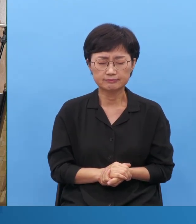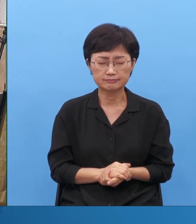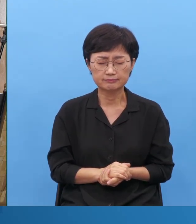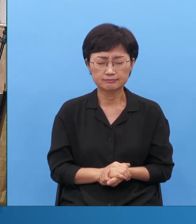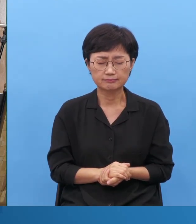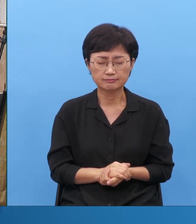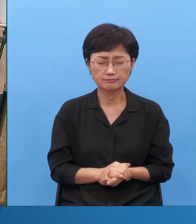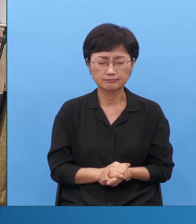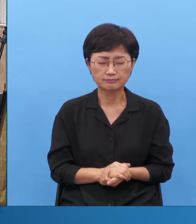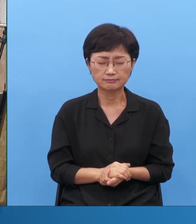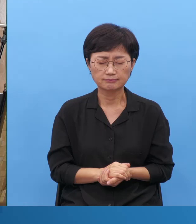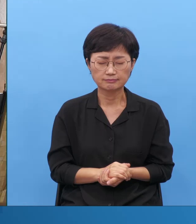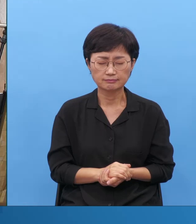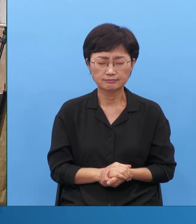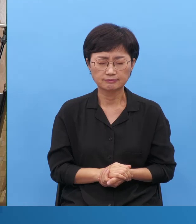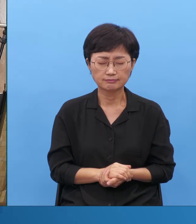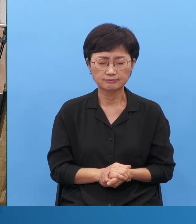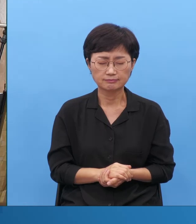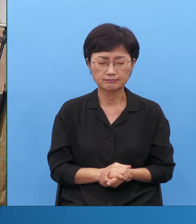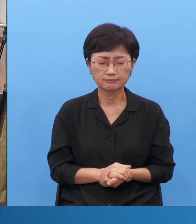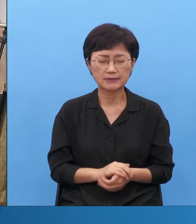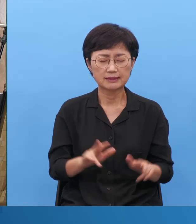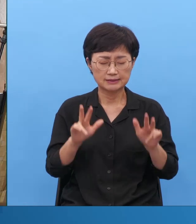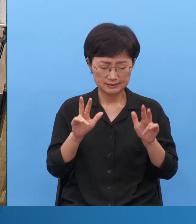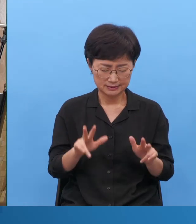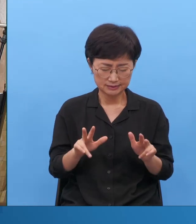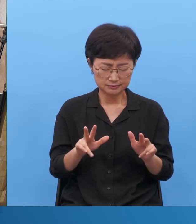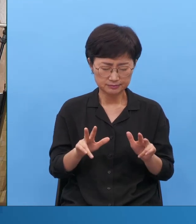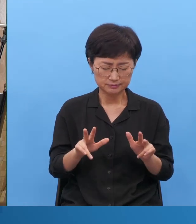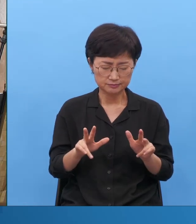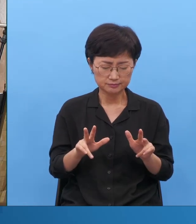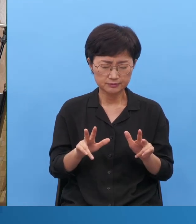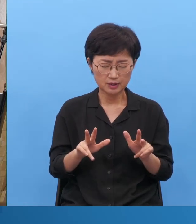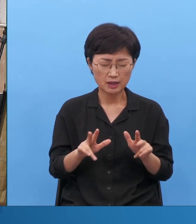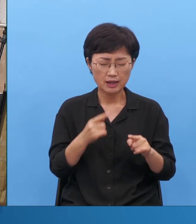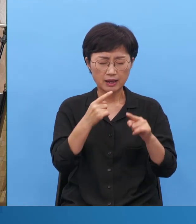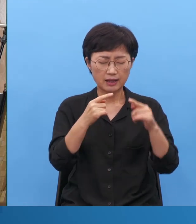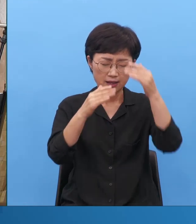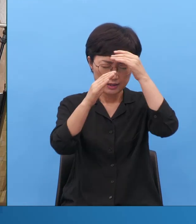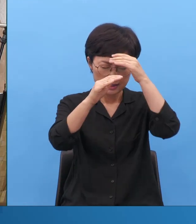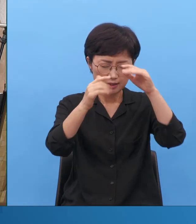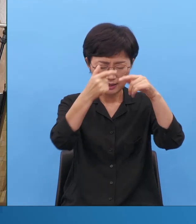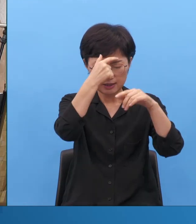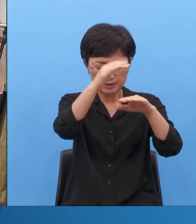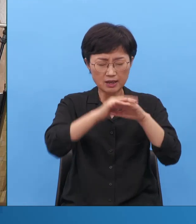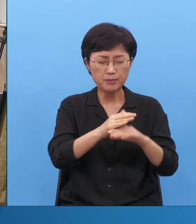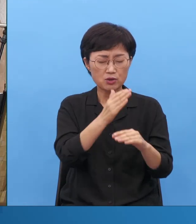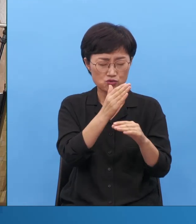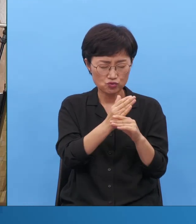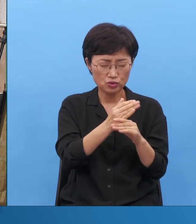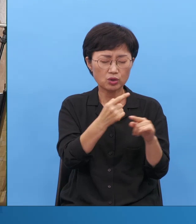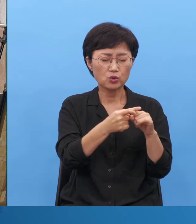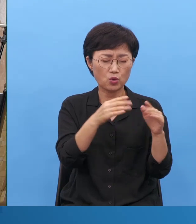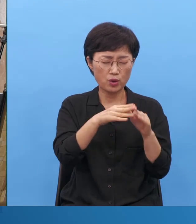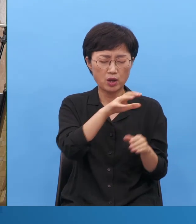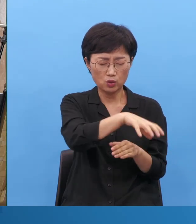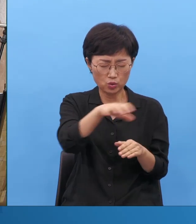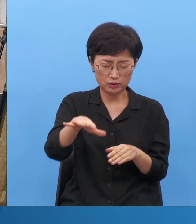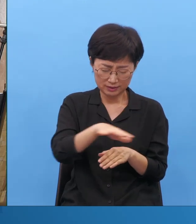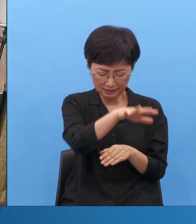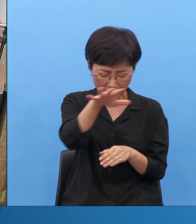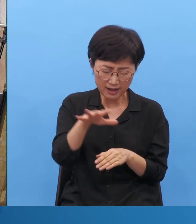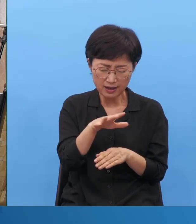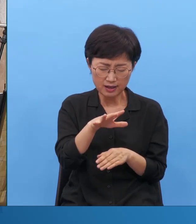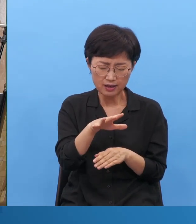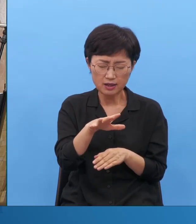disciples, church officers, and remnants arise. 이 시간 함께 예배드리는 모든 교회와 초소마다 성삼위 하나님이 함께해 주시고 선교